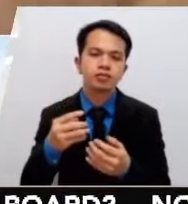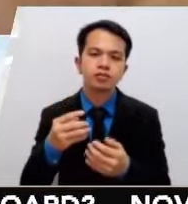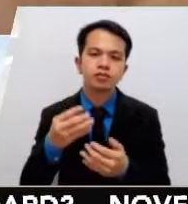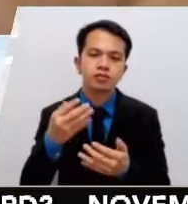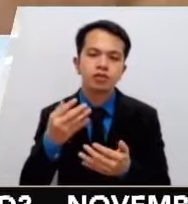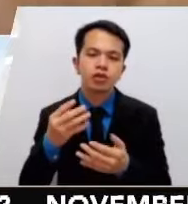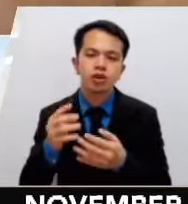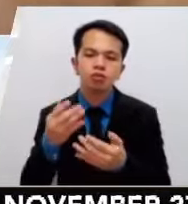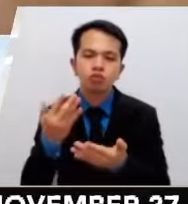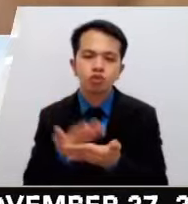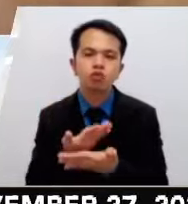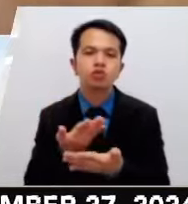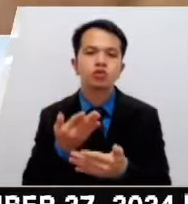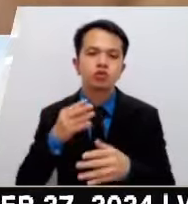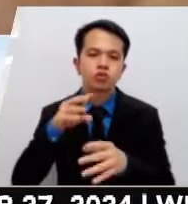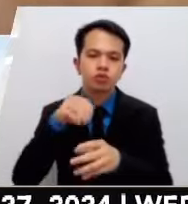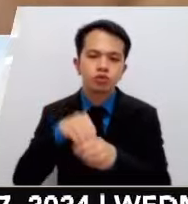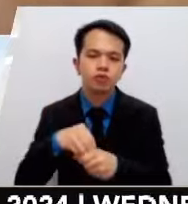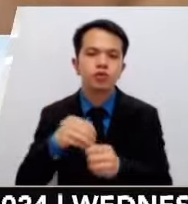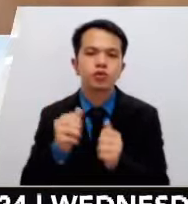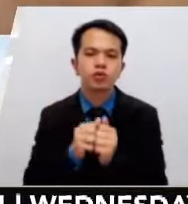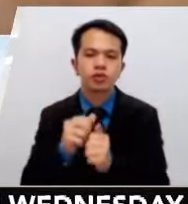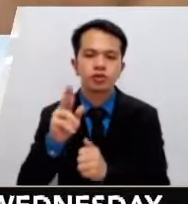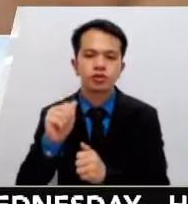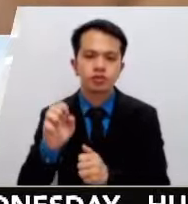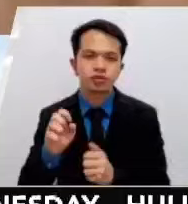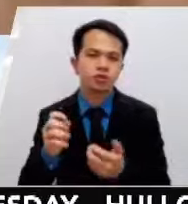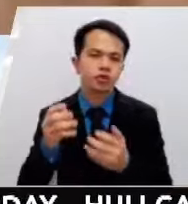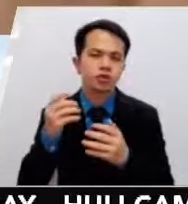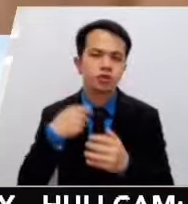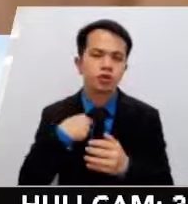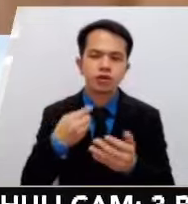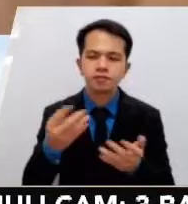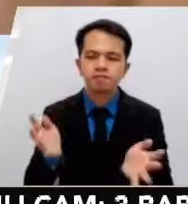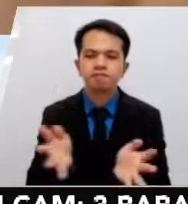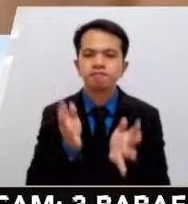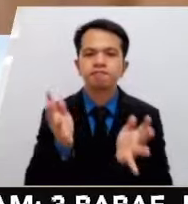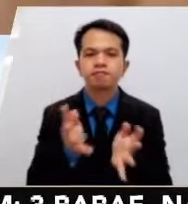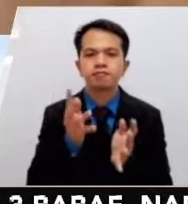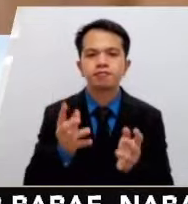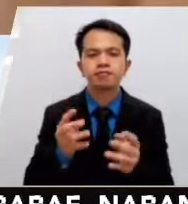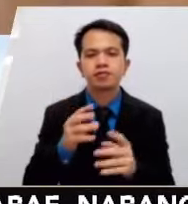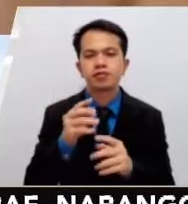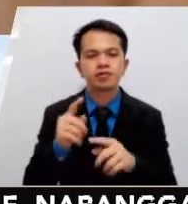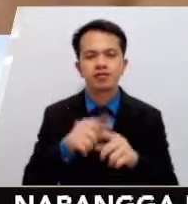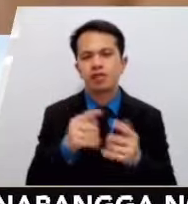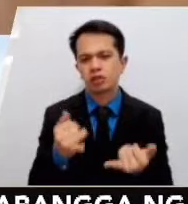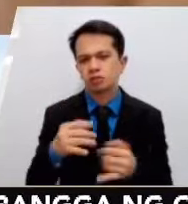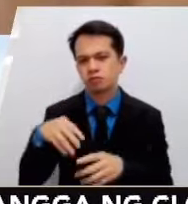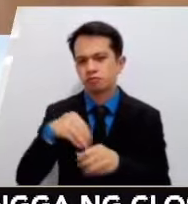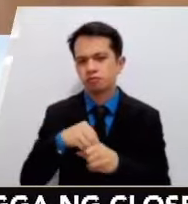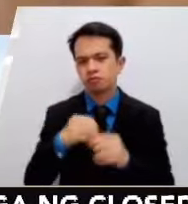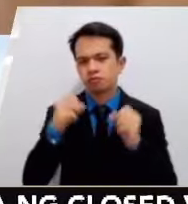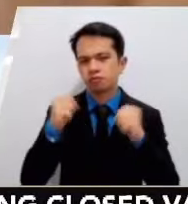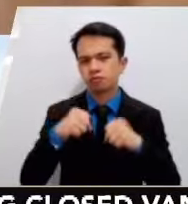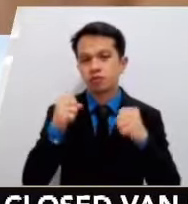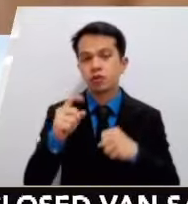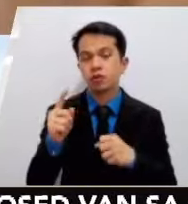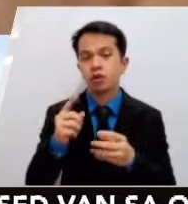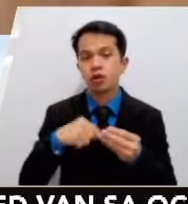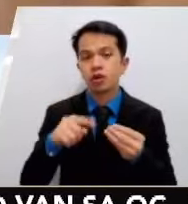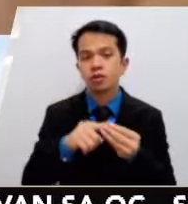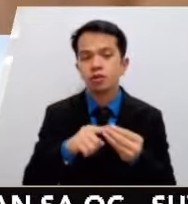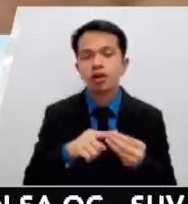look forward to the implementation of several bilateral agreements. Kabilang daw sa mga kasunduan ay may kaugnayan sa